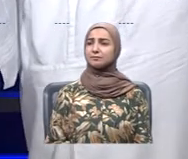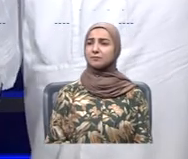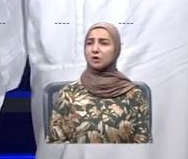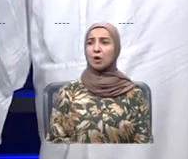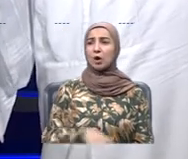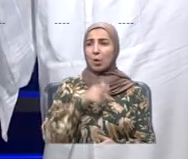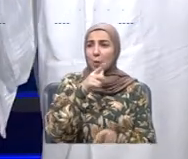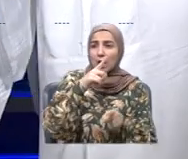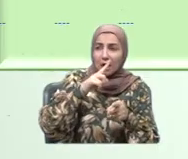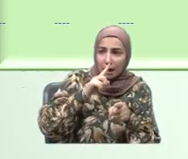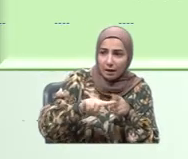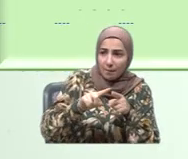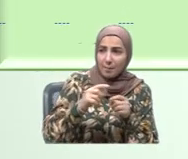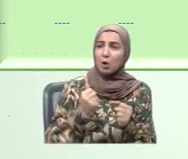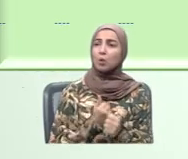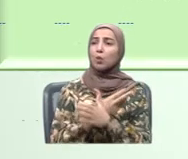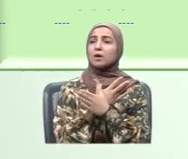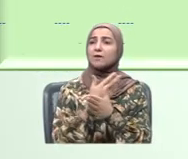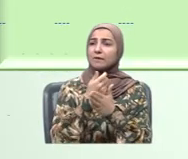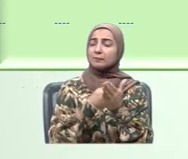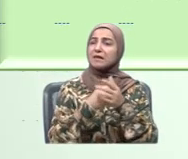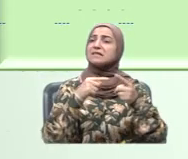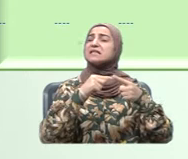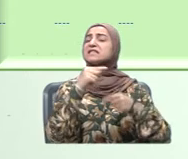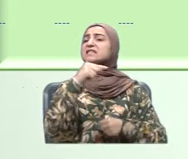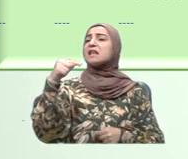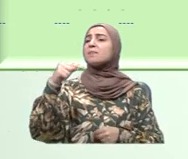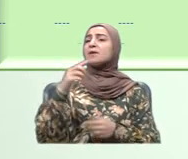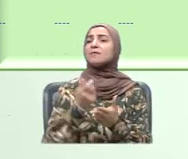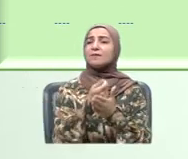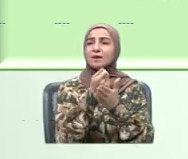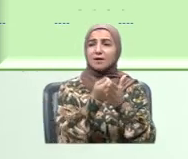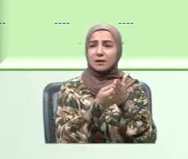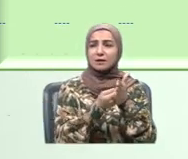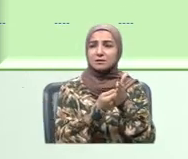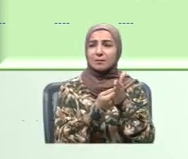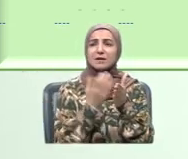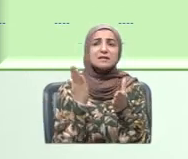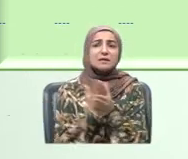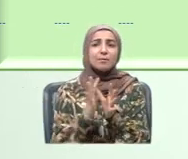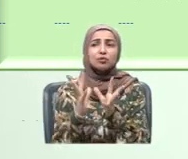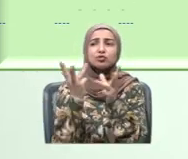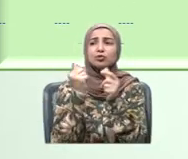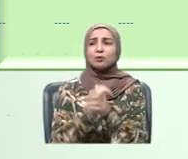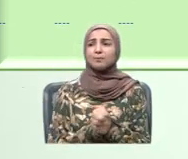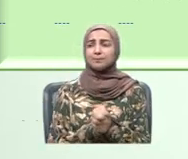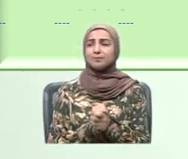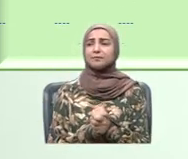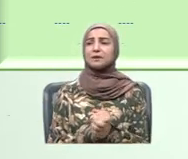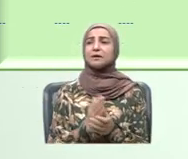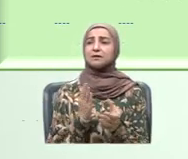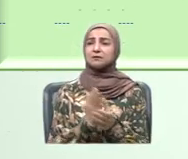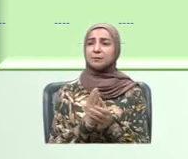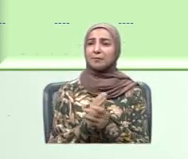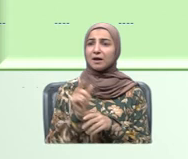يدعي أن غياب الحرية أثر تأثيرا سلبيا في الكتابة. كيف ذلك؟ لأنه وجه القراء